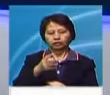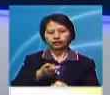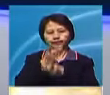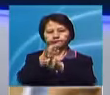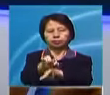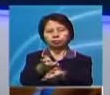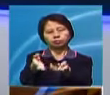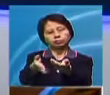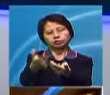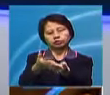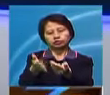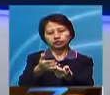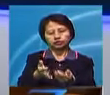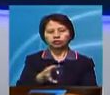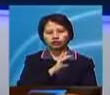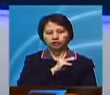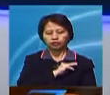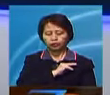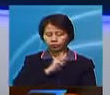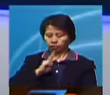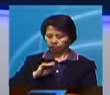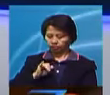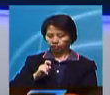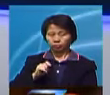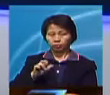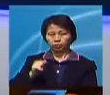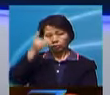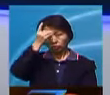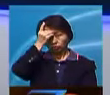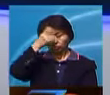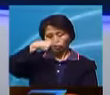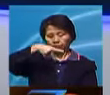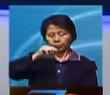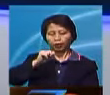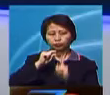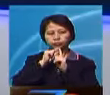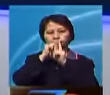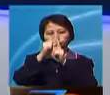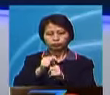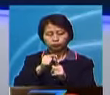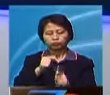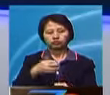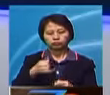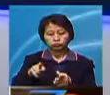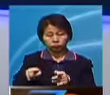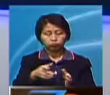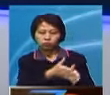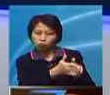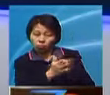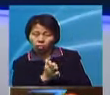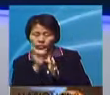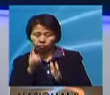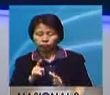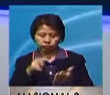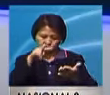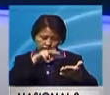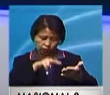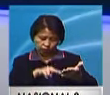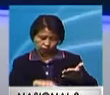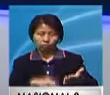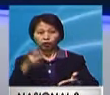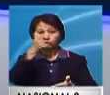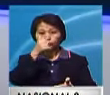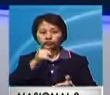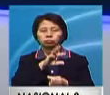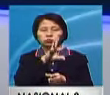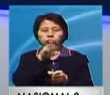mudah. Menteri Perdagangan Antarabangsa dan Industri Datuk Seri Mustafa Mohamad dalam satu kenyataan berkata permohonan ini perlu diperhalusi kerana